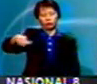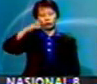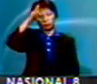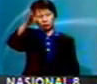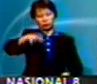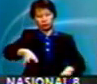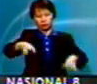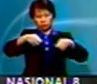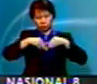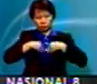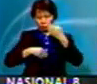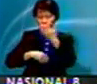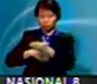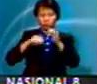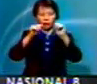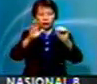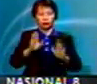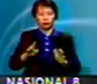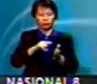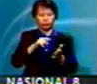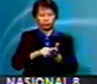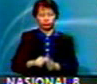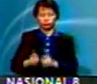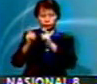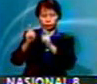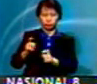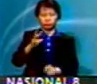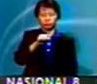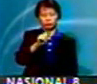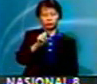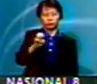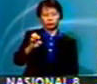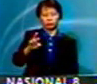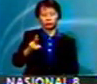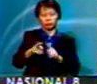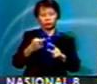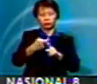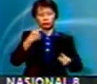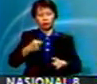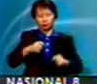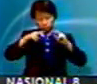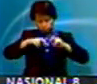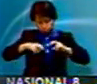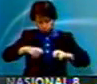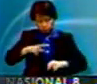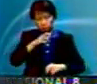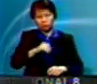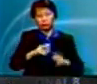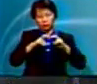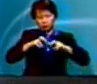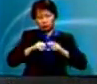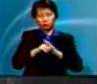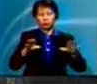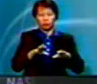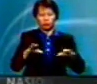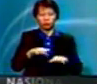akan diterima oleh beliau pada Ahad ini. Penganugerahan untuk Mazes Energy Malaysia adalah hasil daripada penyelidikan dan analisis yang